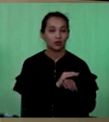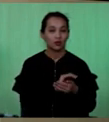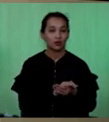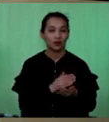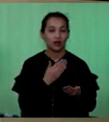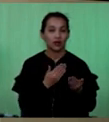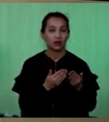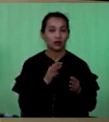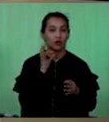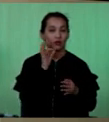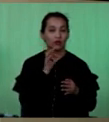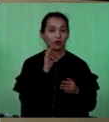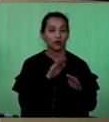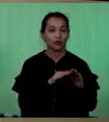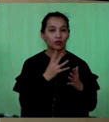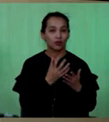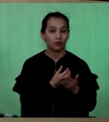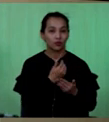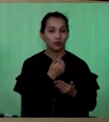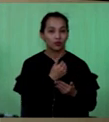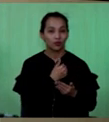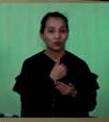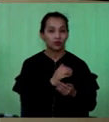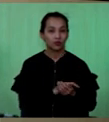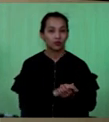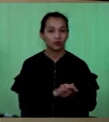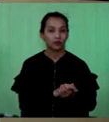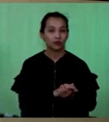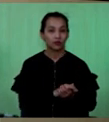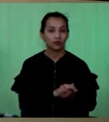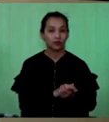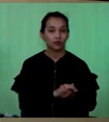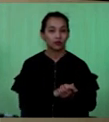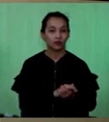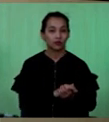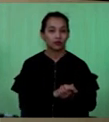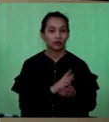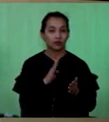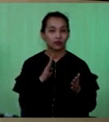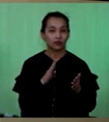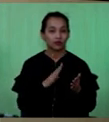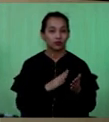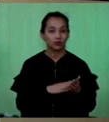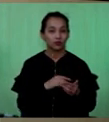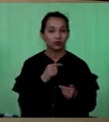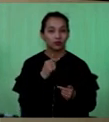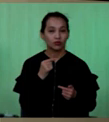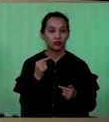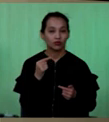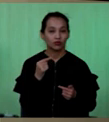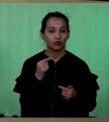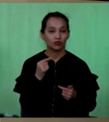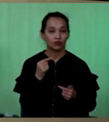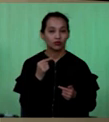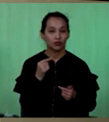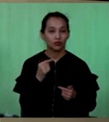Agarda men o'rikning massasini topmoqchi bo'lsam, ikkinchi palladagi 9 kilogramlik toshdan